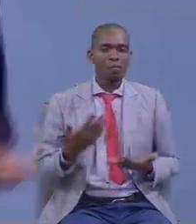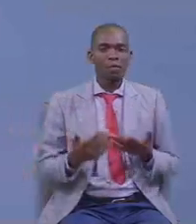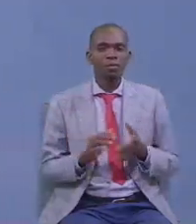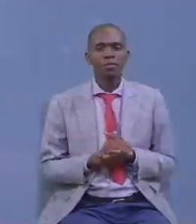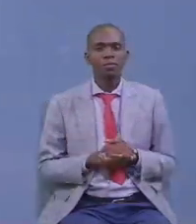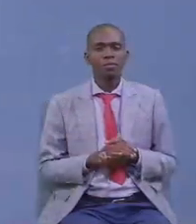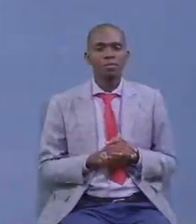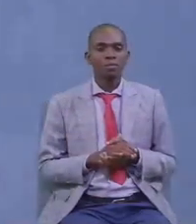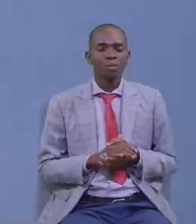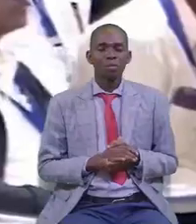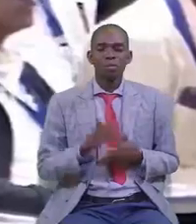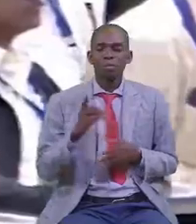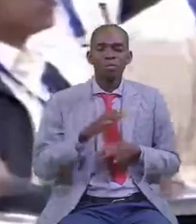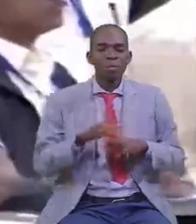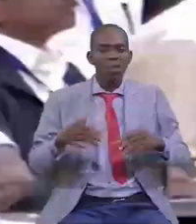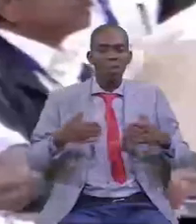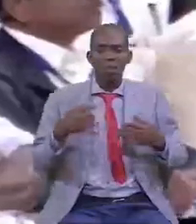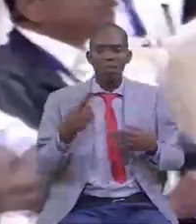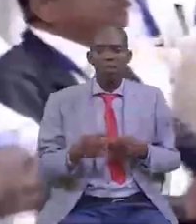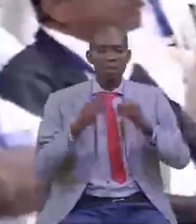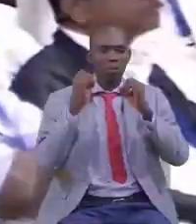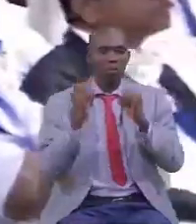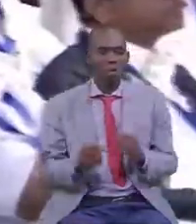Mais tu n'as pas la puissance de l'Esprit.